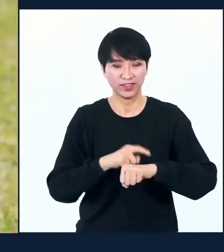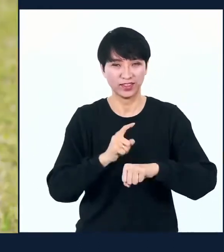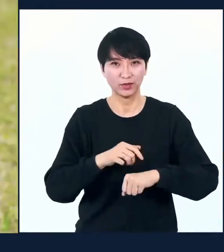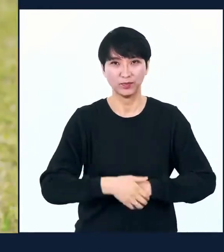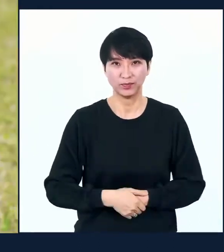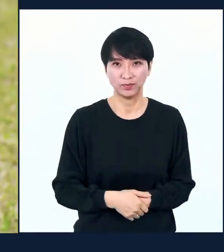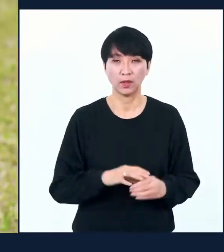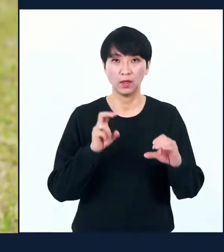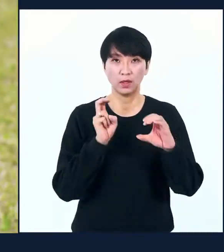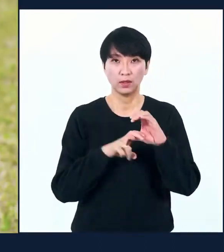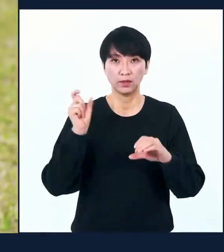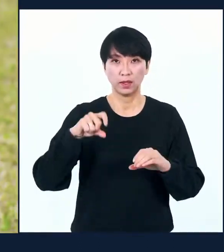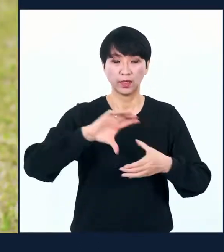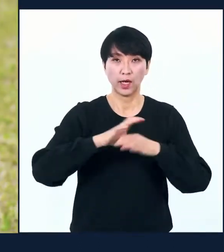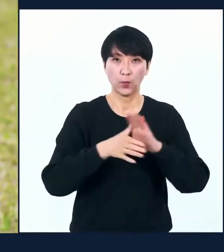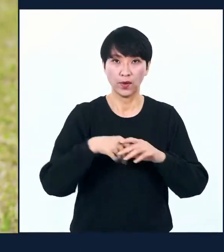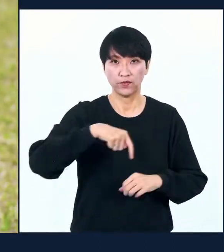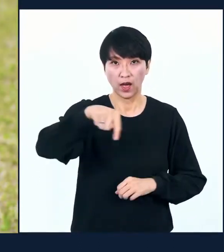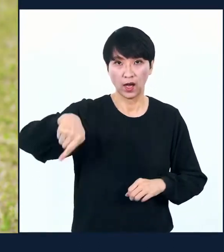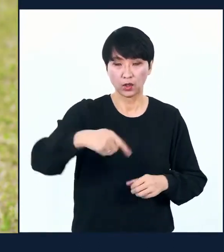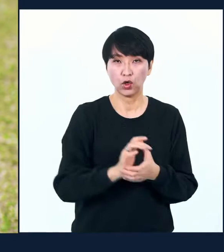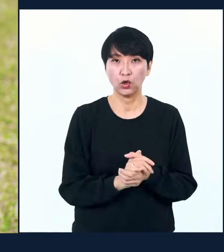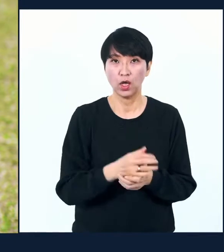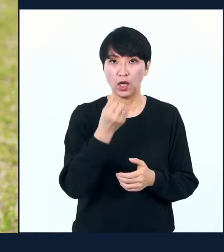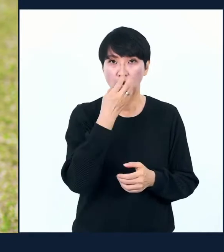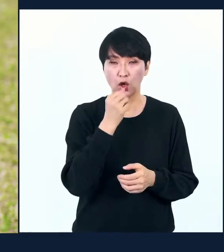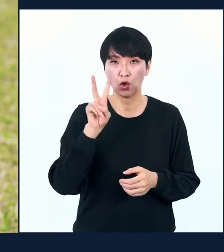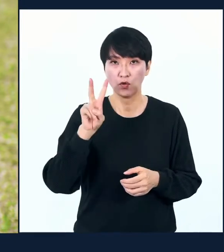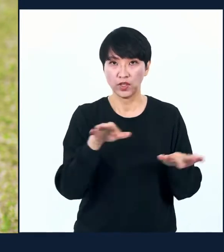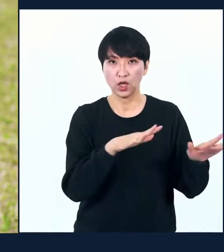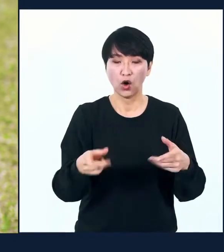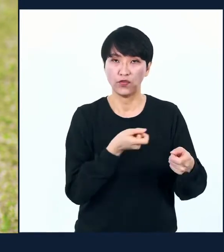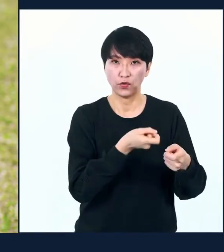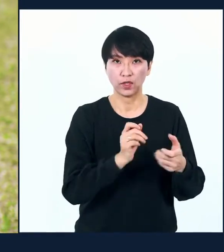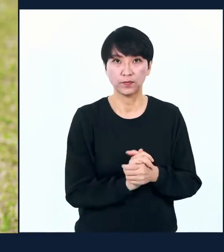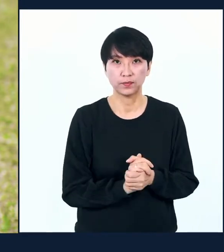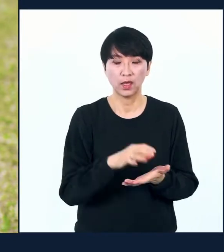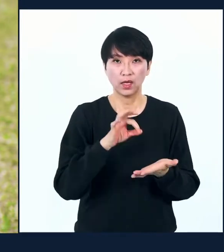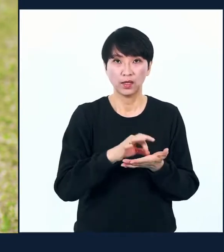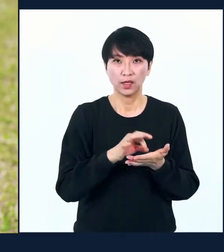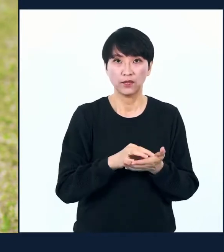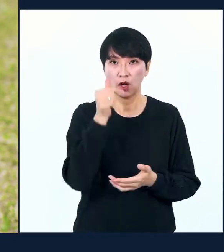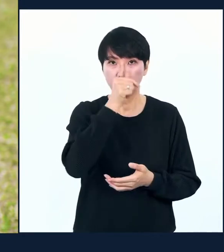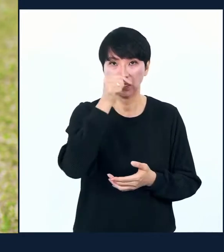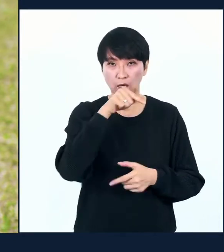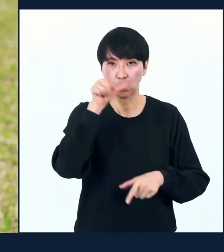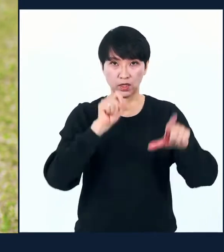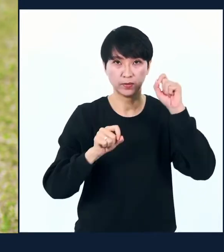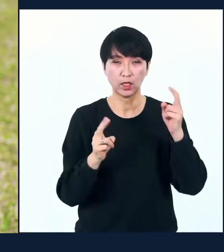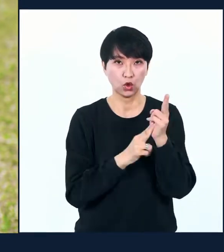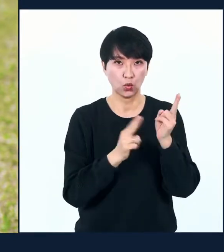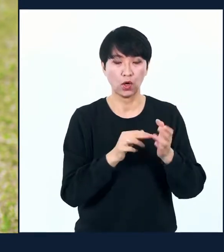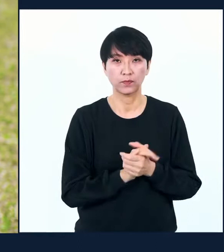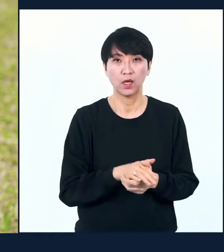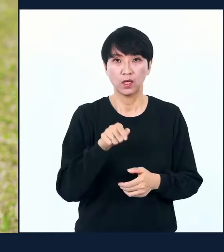光。西九文化區坐落在維港海邊，位於油尖旺區，但它也都